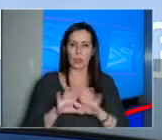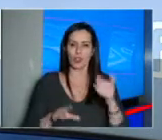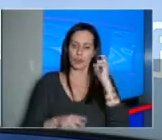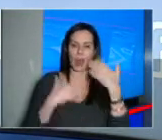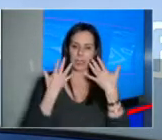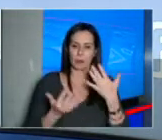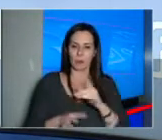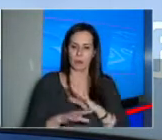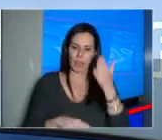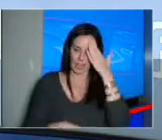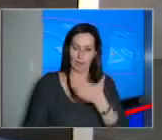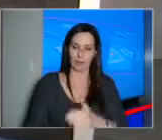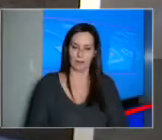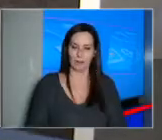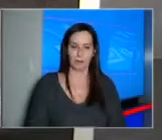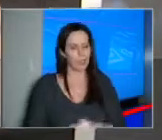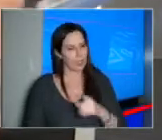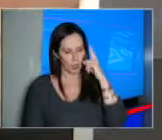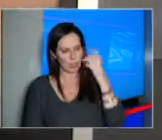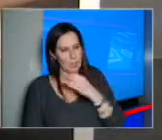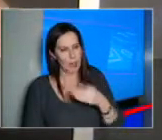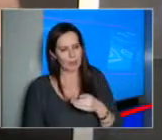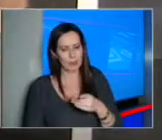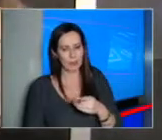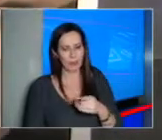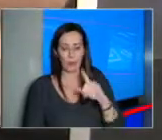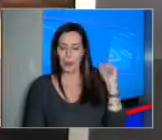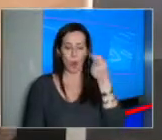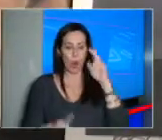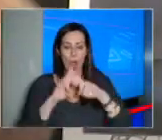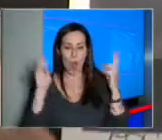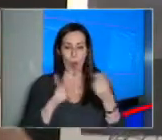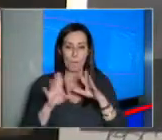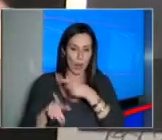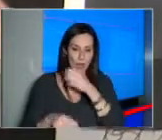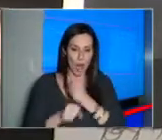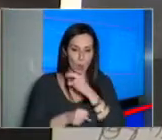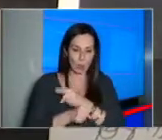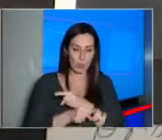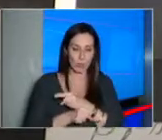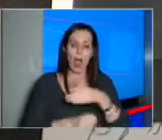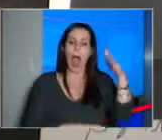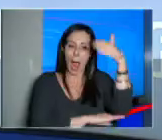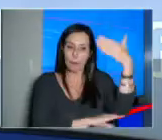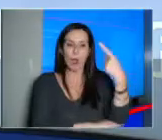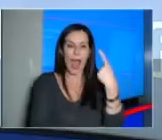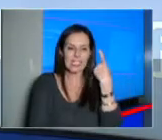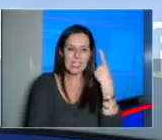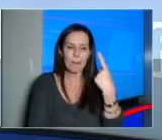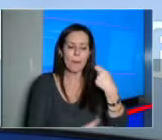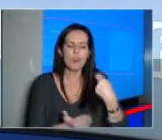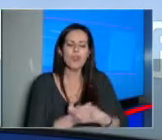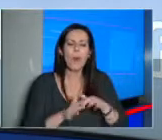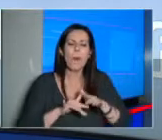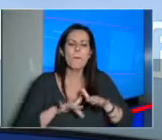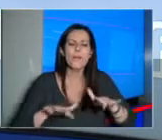את הסיפורים שלהם ונכיר אותם. אתה יודעת, זה מדהים אותי, כי בעולם כולו, מה שאת עושה, מדינות משלמות על זה הון